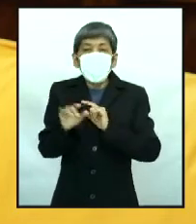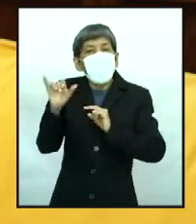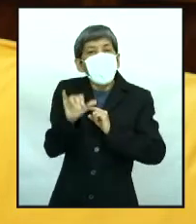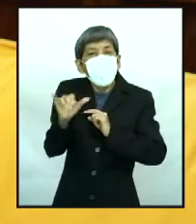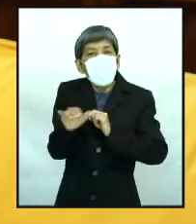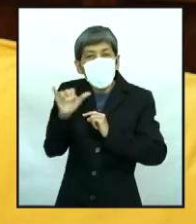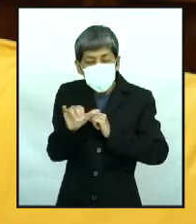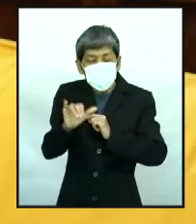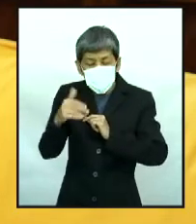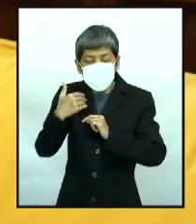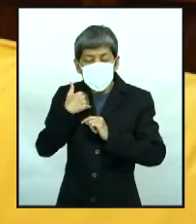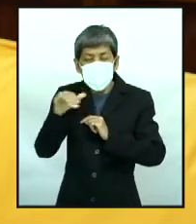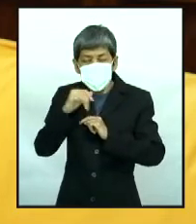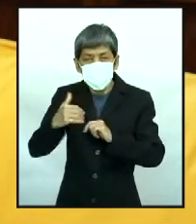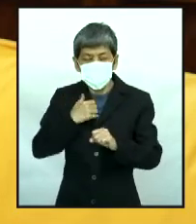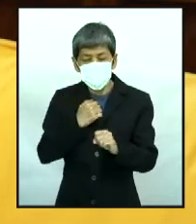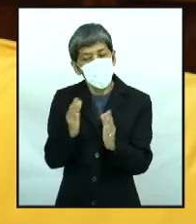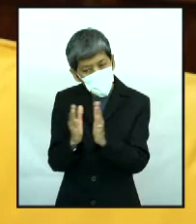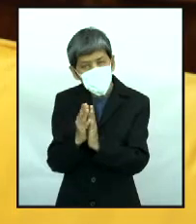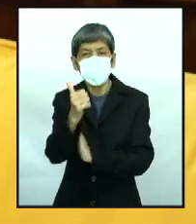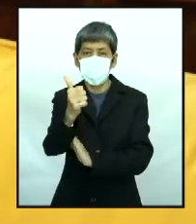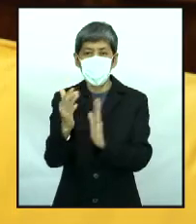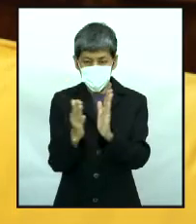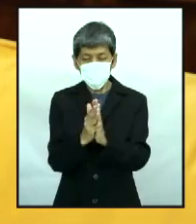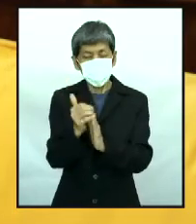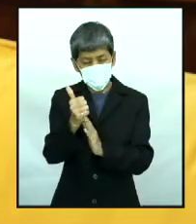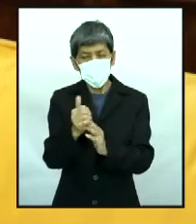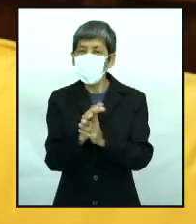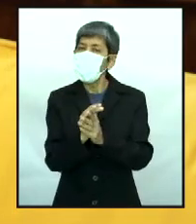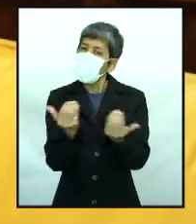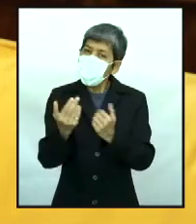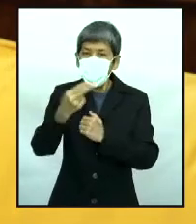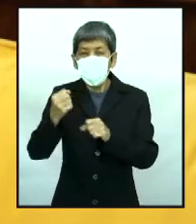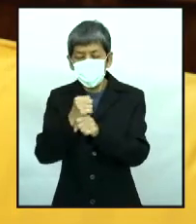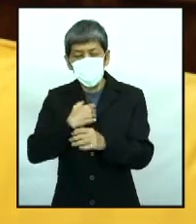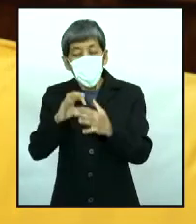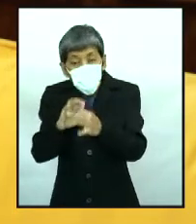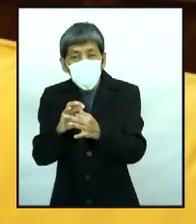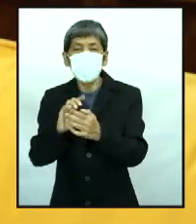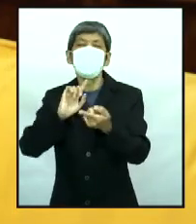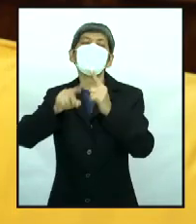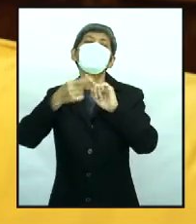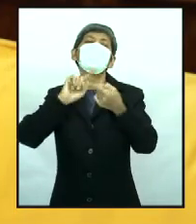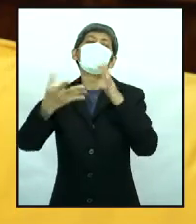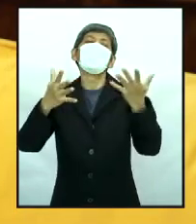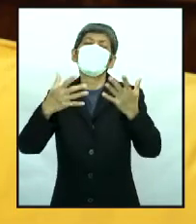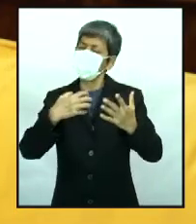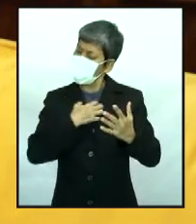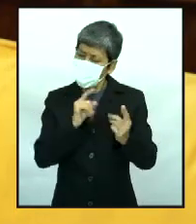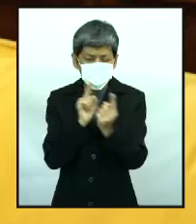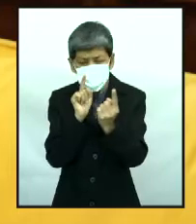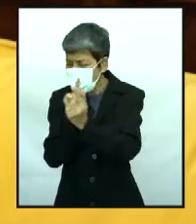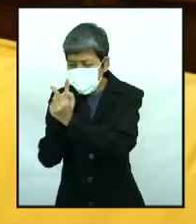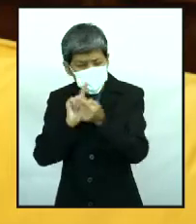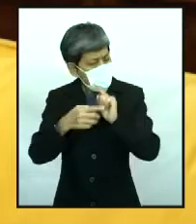ลูกหลานเยอะเหมือนกันก็เขาน่าจะอยู่กับเขากับลูกหลานได้แต่อย่างเดียวที่ห่วงก็คือเรื่องเพื่อนอยากให้มีเพื่อนอยากให้เขามีสังค